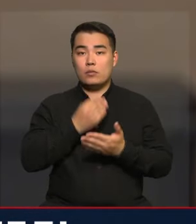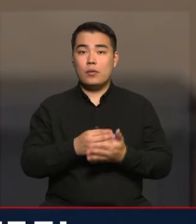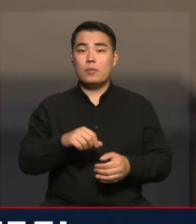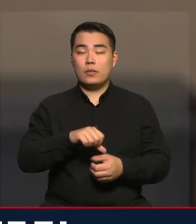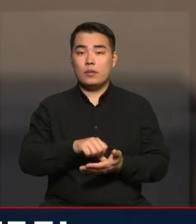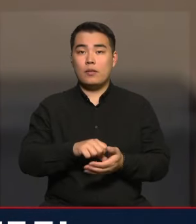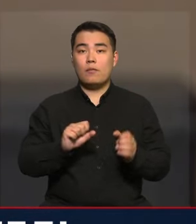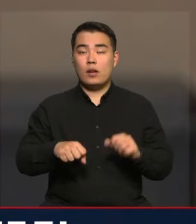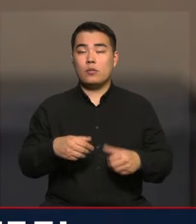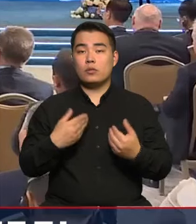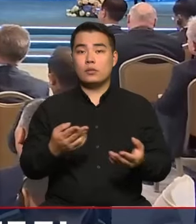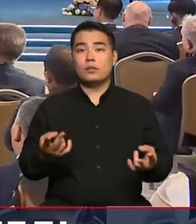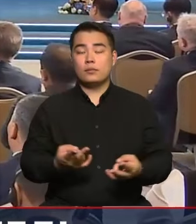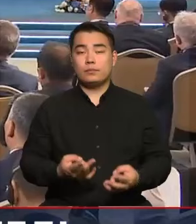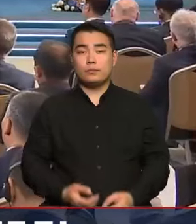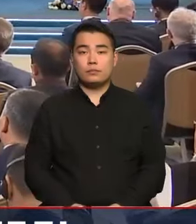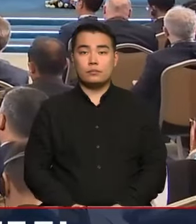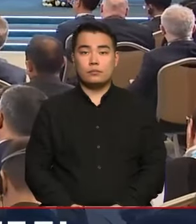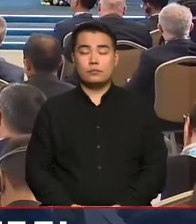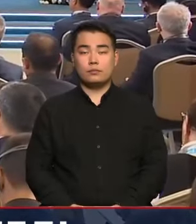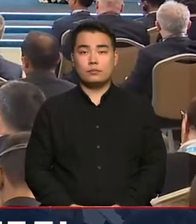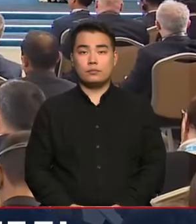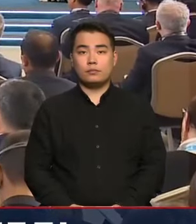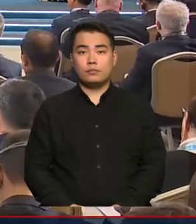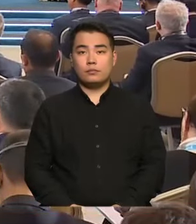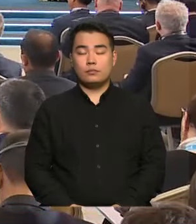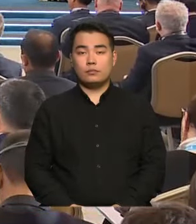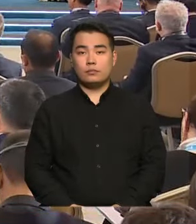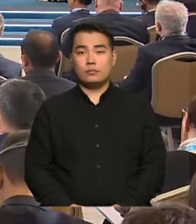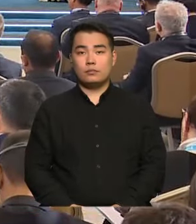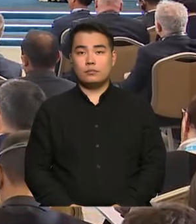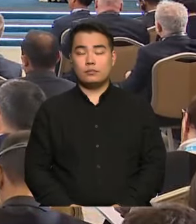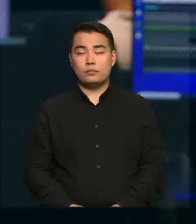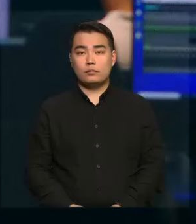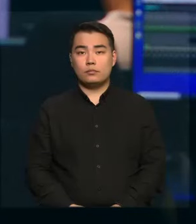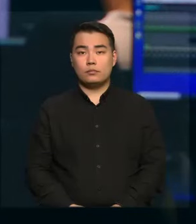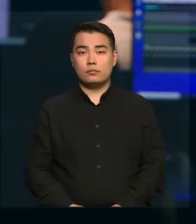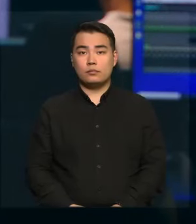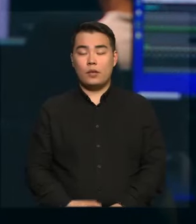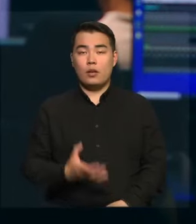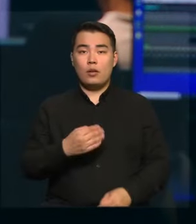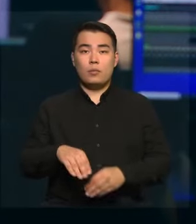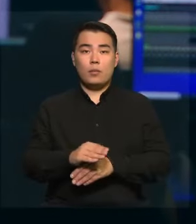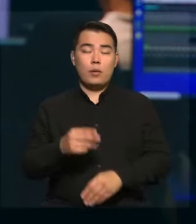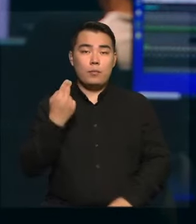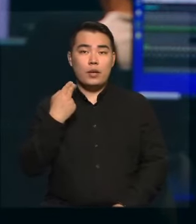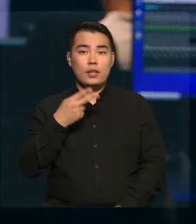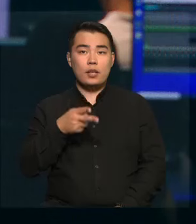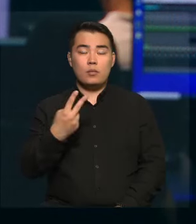қосуға мүмкіндік беру керек. Асылбек Тойбек, Наурыз Базаров, Жібек жолы. Сондай-ақ